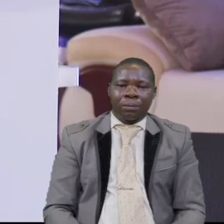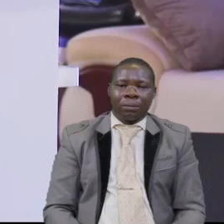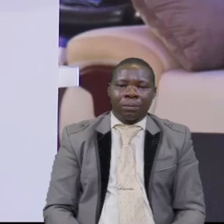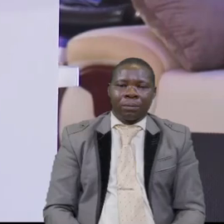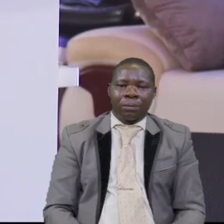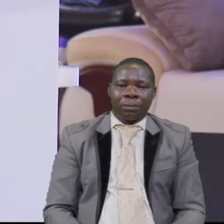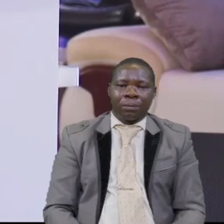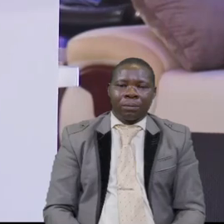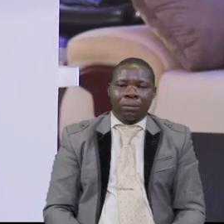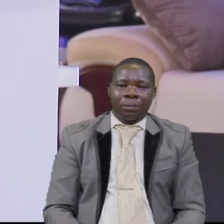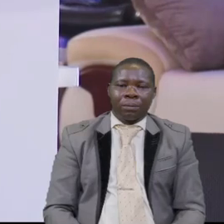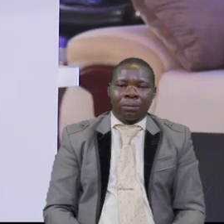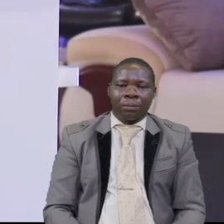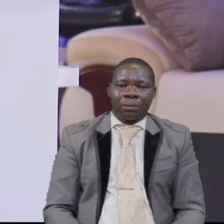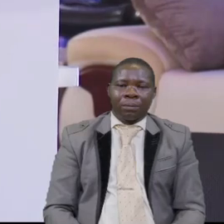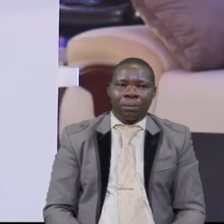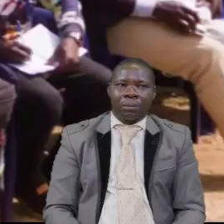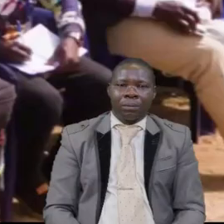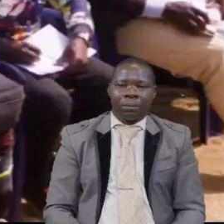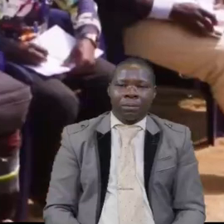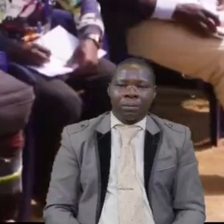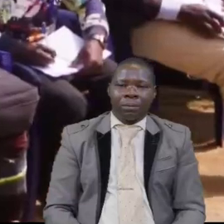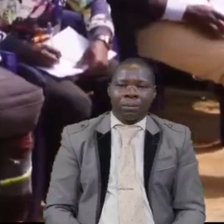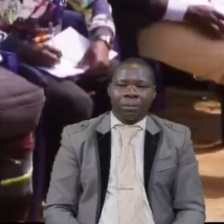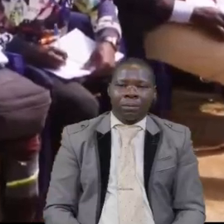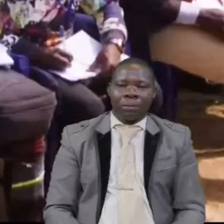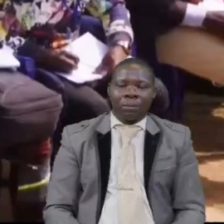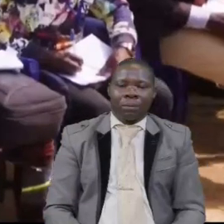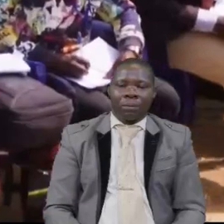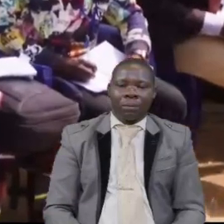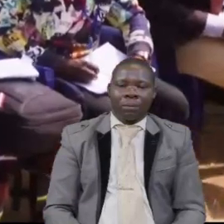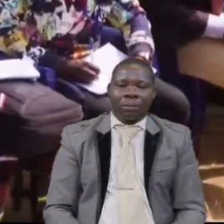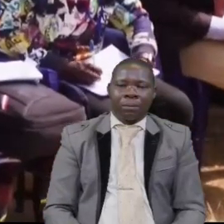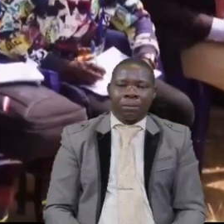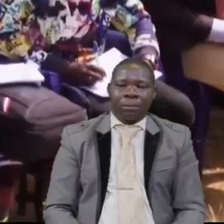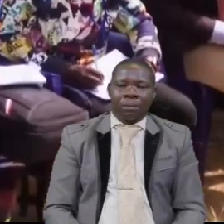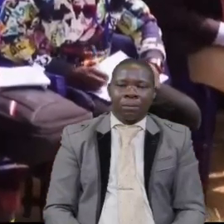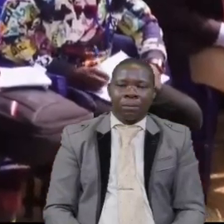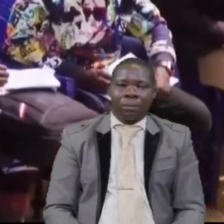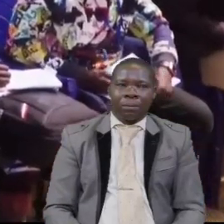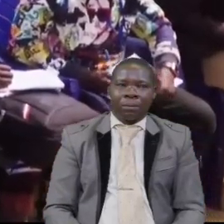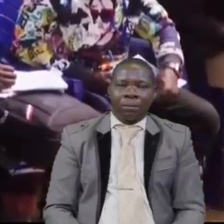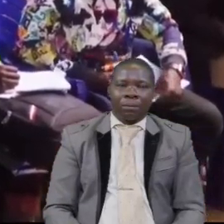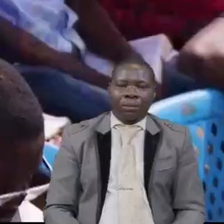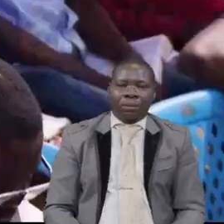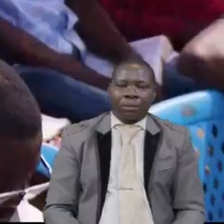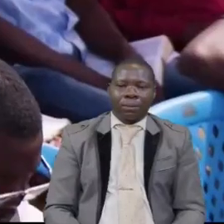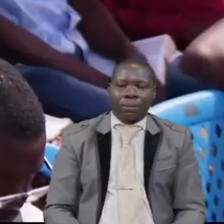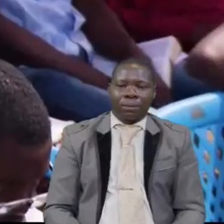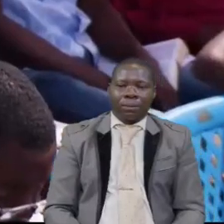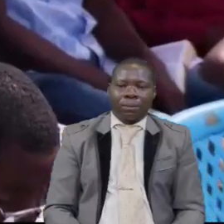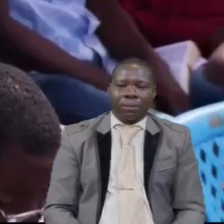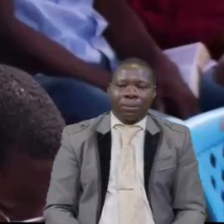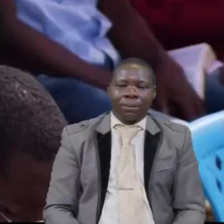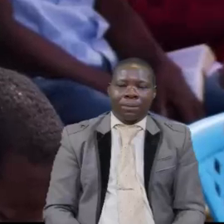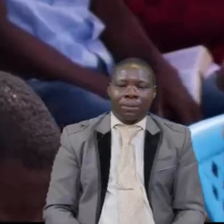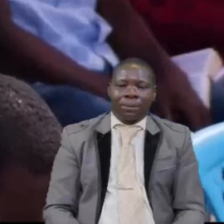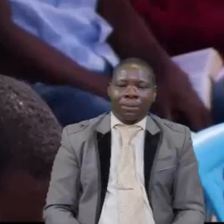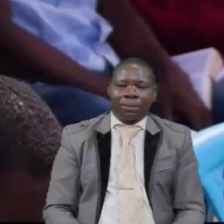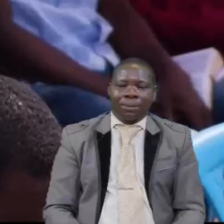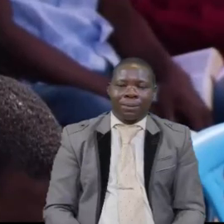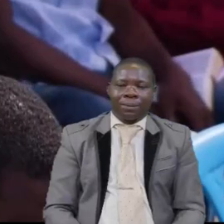pas il ne s'est pas fatigué tu ne vas pas te fatiguer il n'a pas vacer tu ne V pas vacer auement